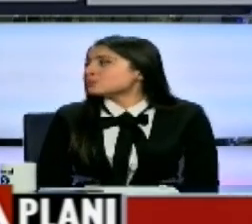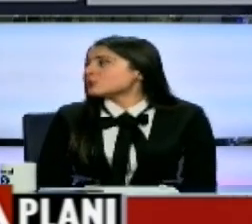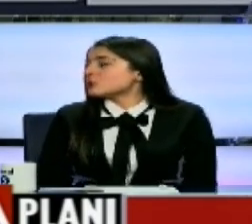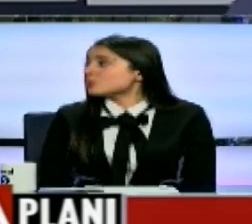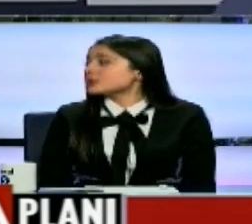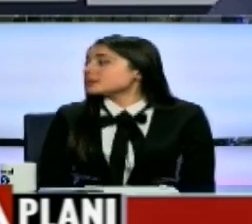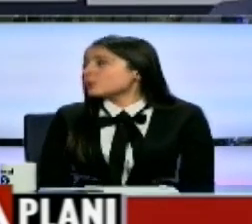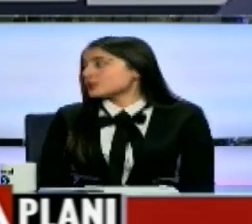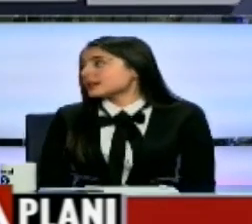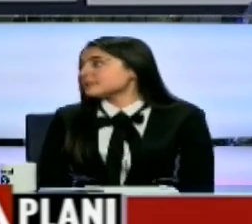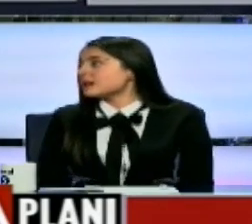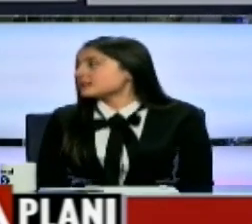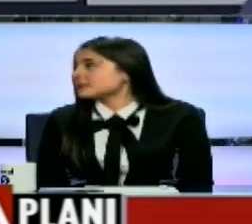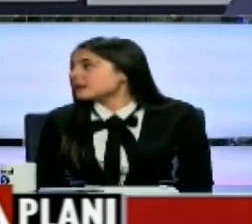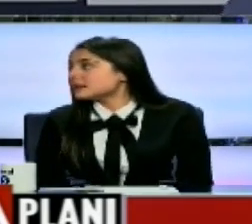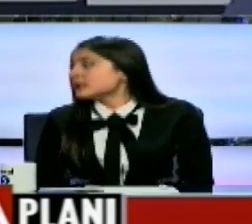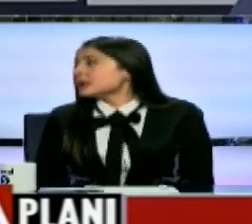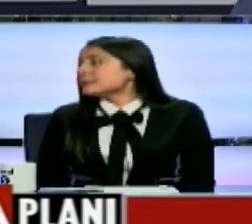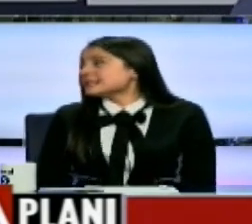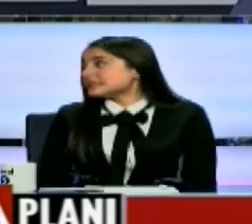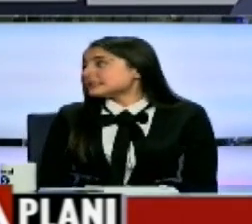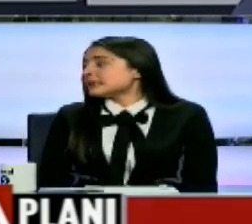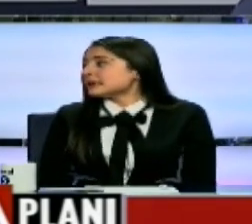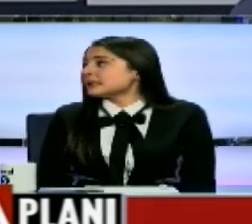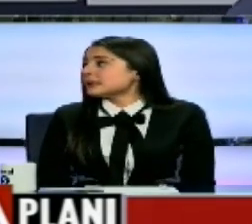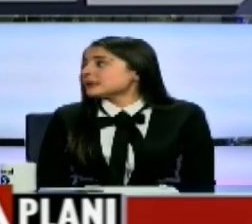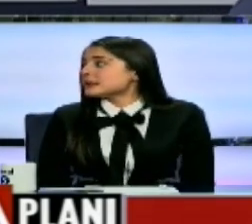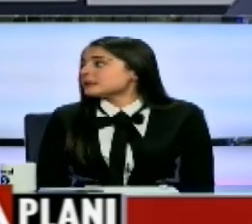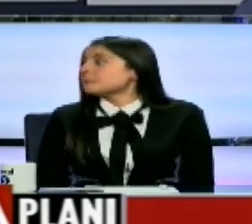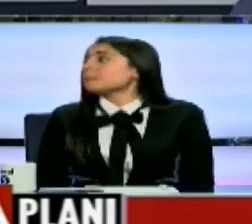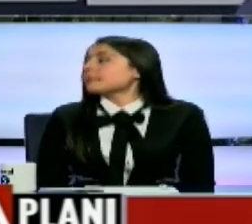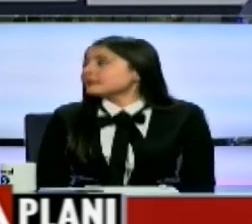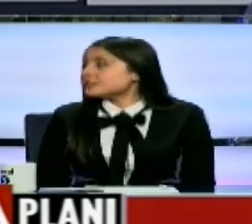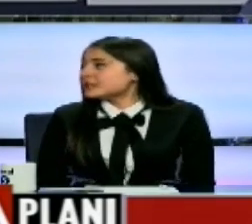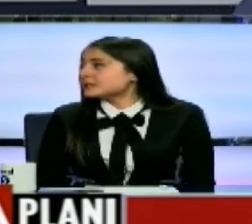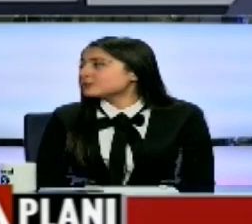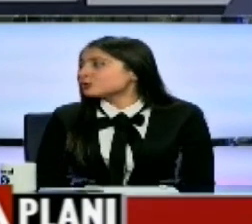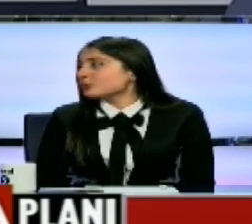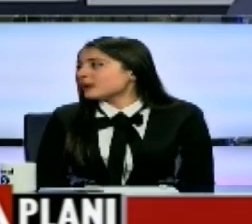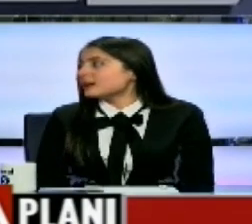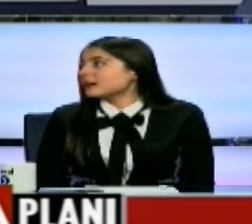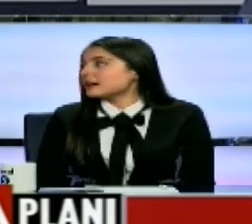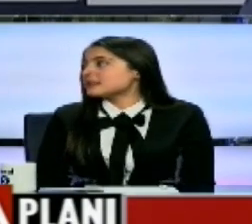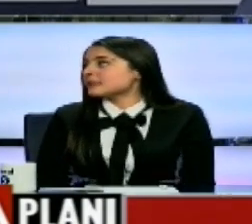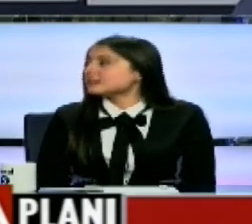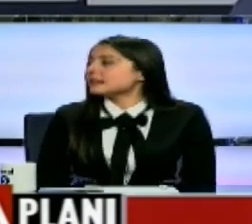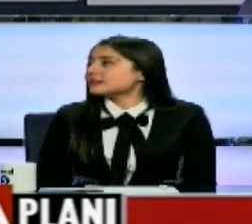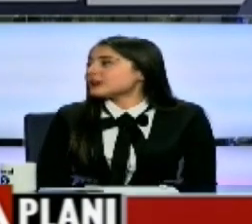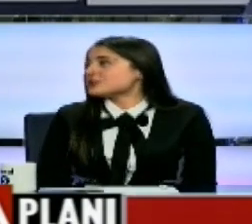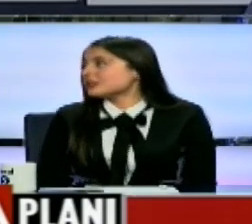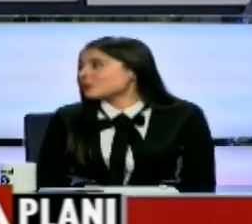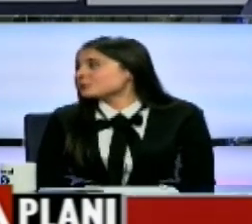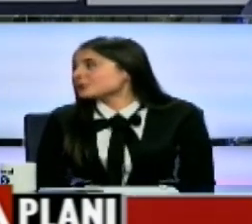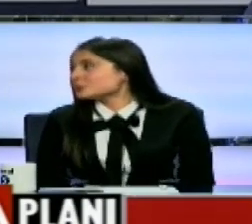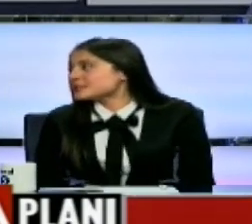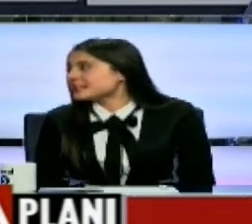bir proje. Çok ciddi projelere imza attılar. Bizlerin de Çelik gruba kazandıran